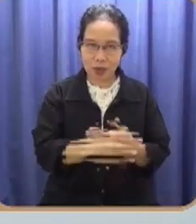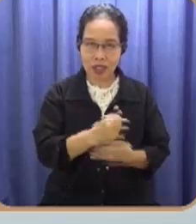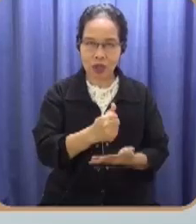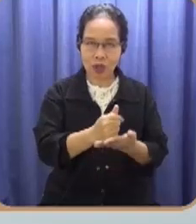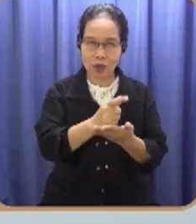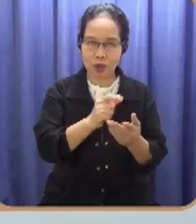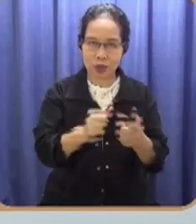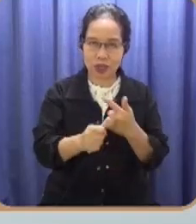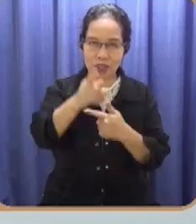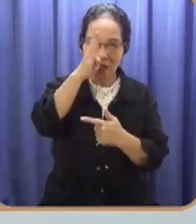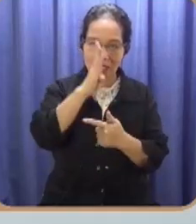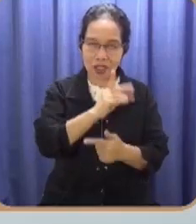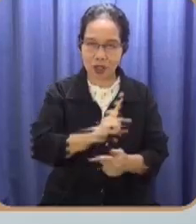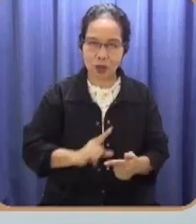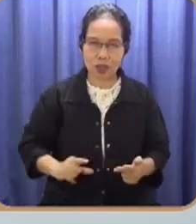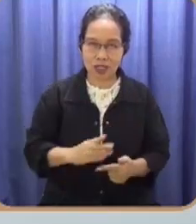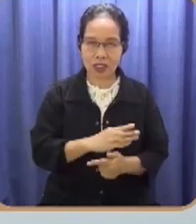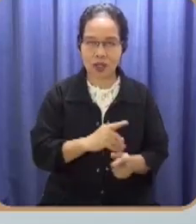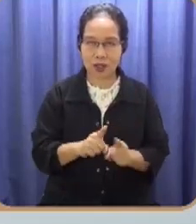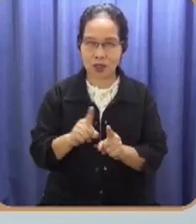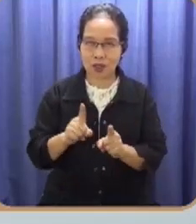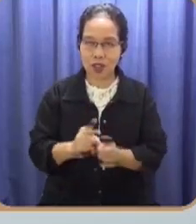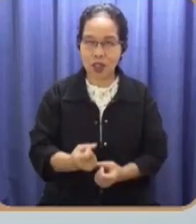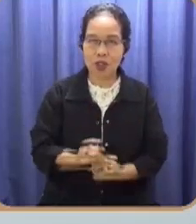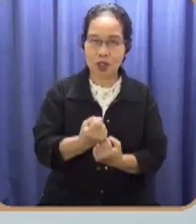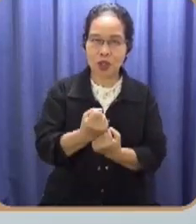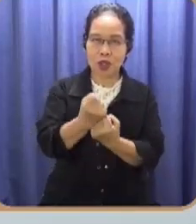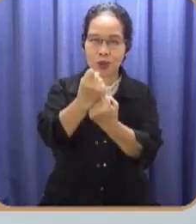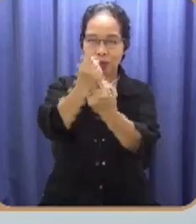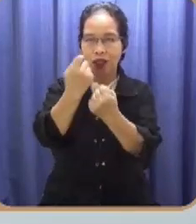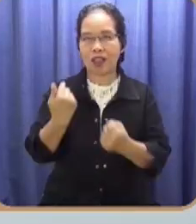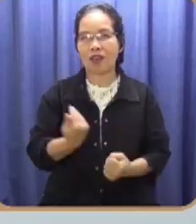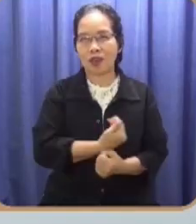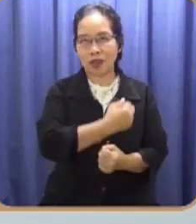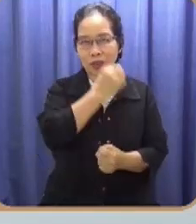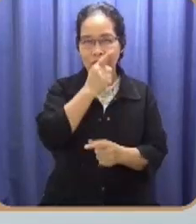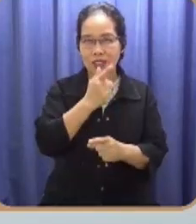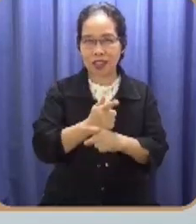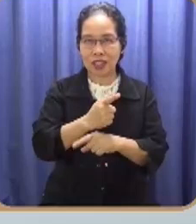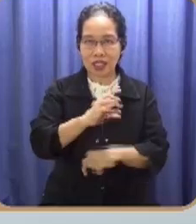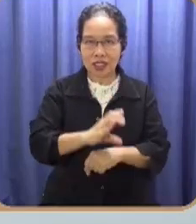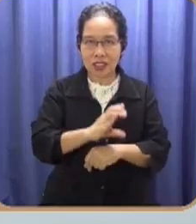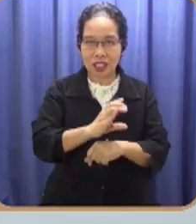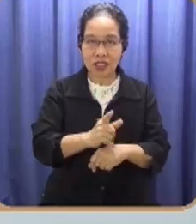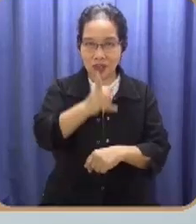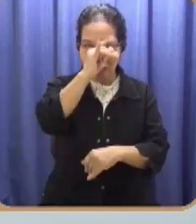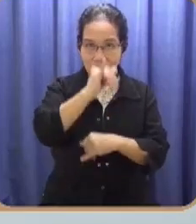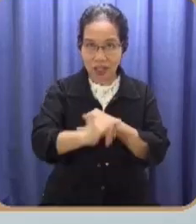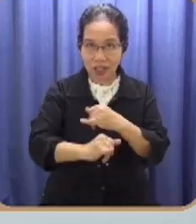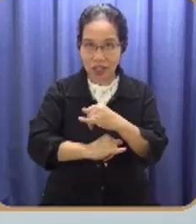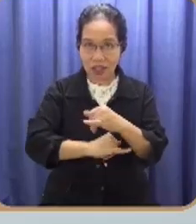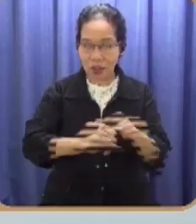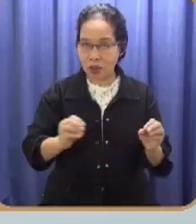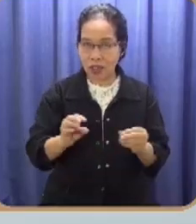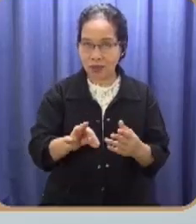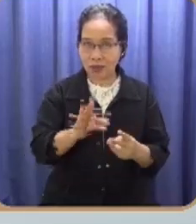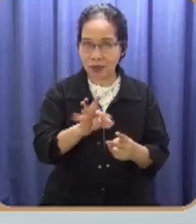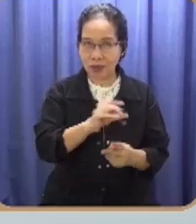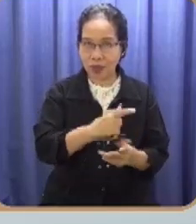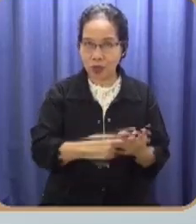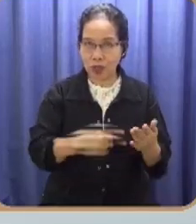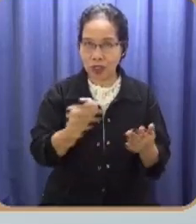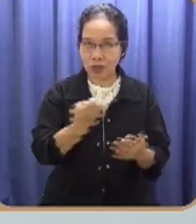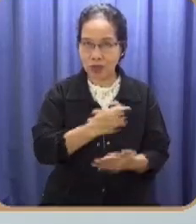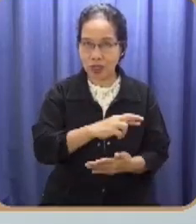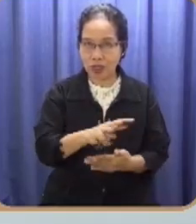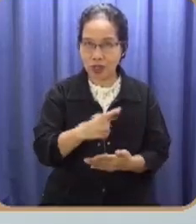ng Panginoon at sa suporta po ng ating mga kapatid sa Church of God International ay wala pong pinipili. Ano man ang inyong reliyon, ano man